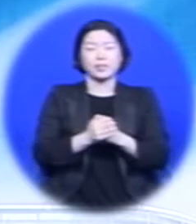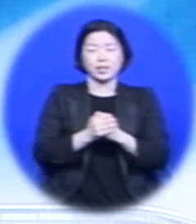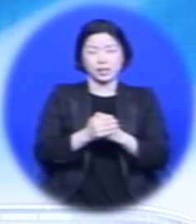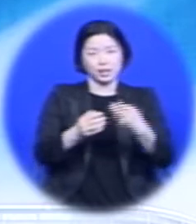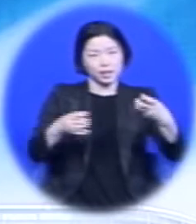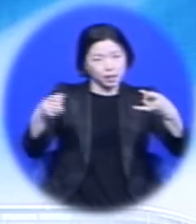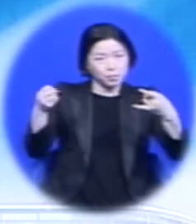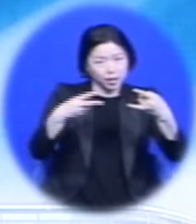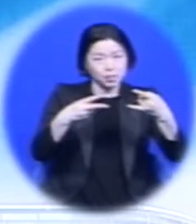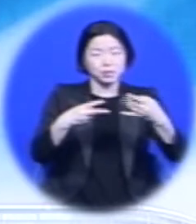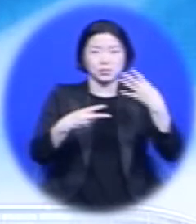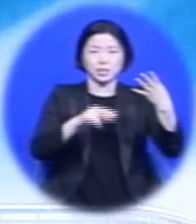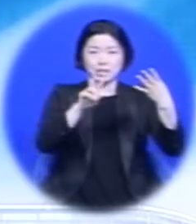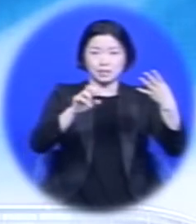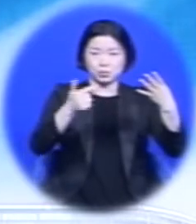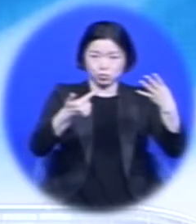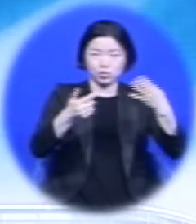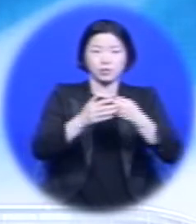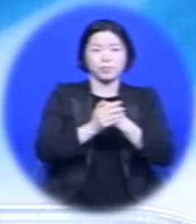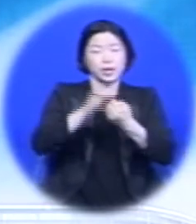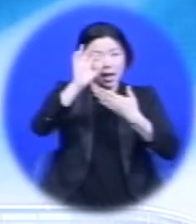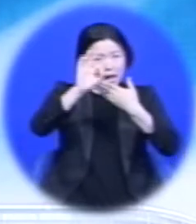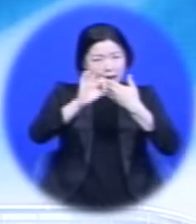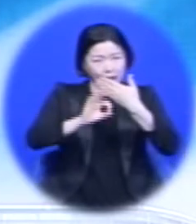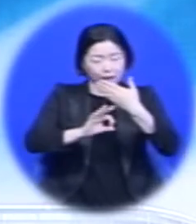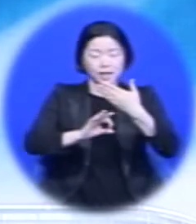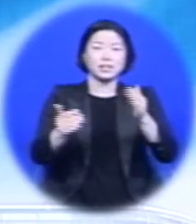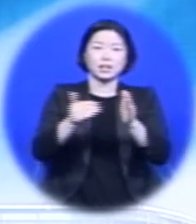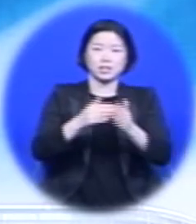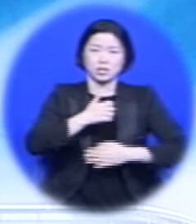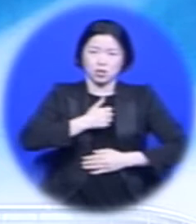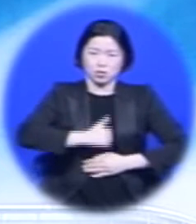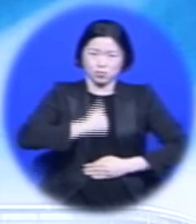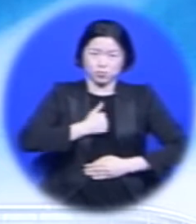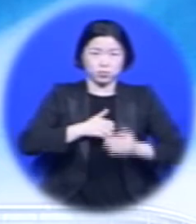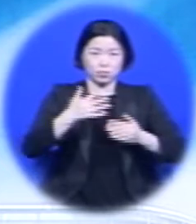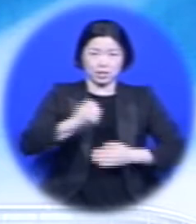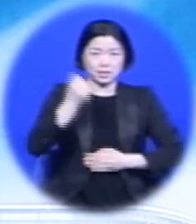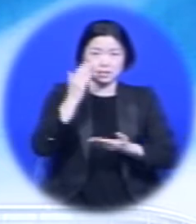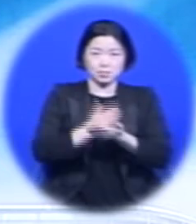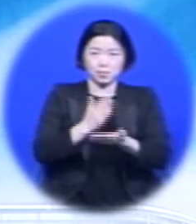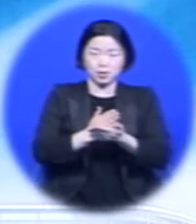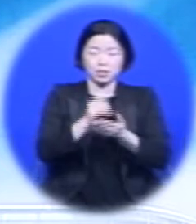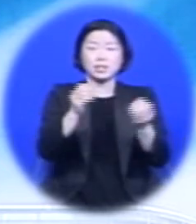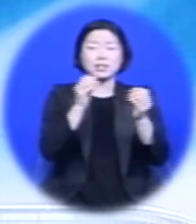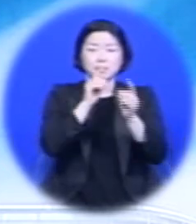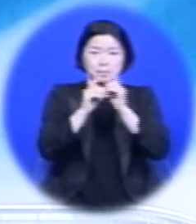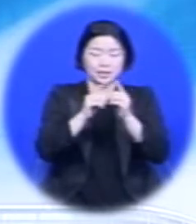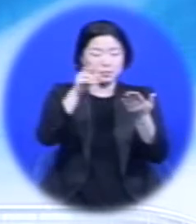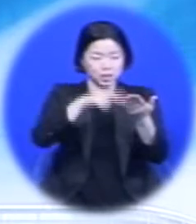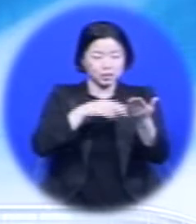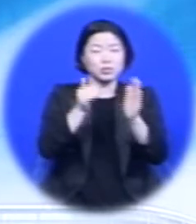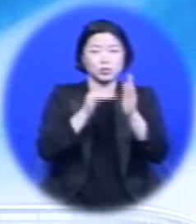에베소서 4장 26절에 해가 지도록 분을 품지 말며 라는 말씀을